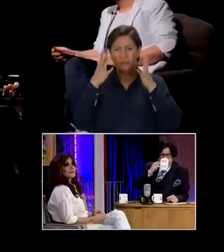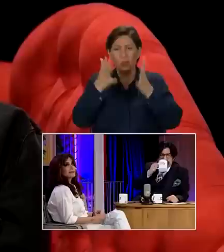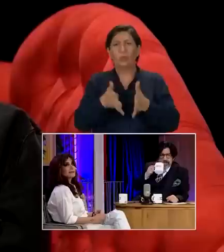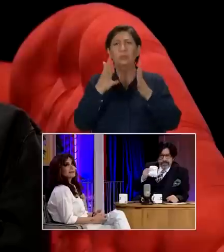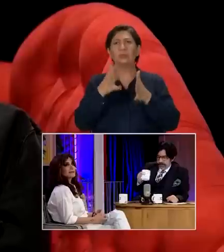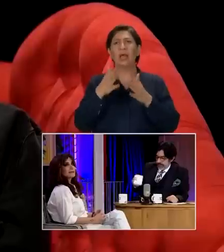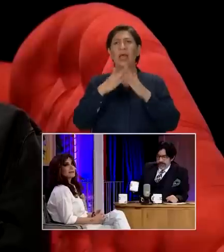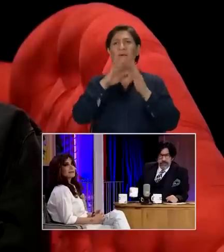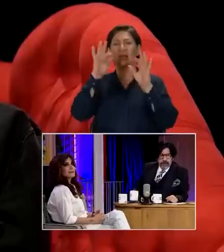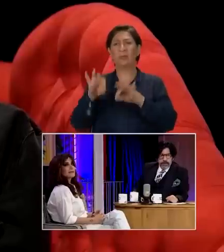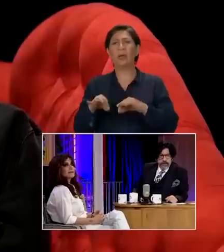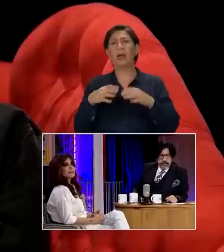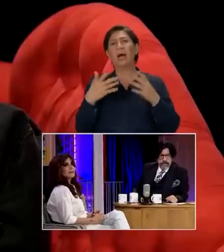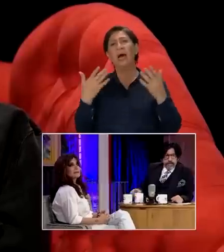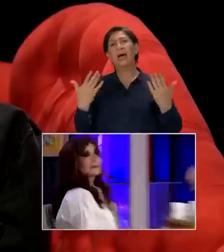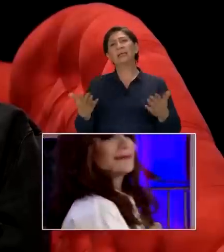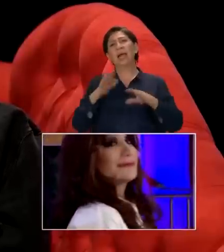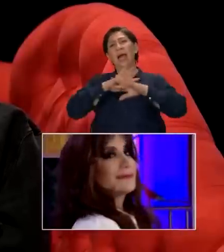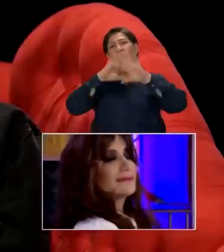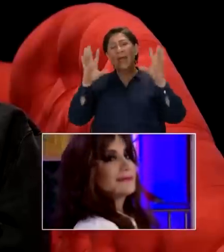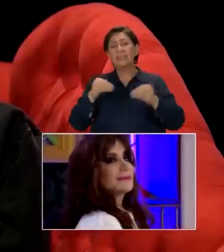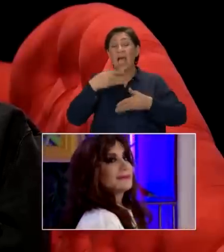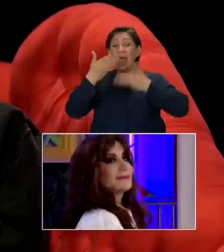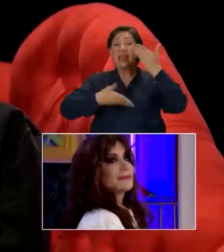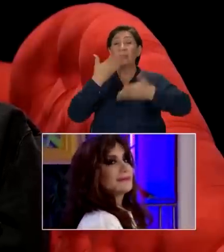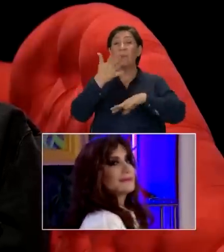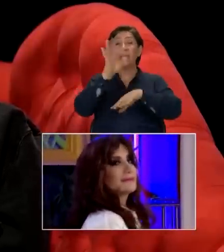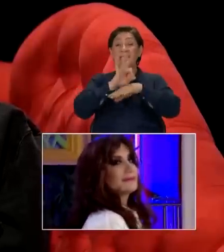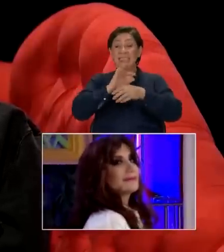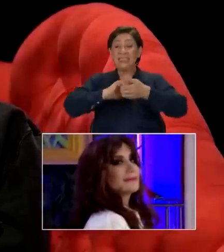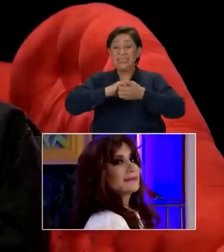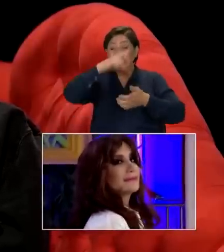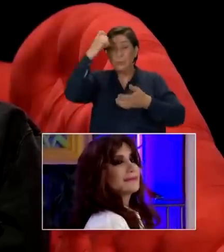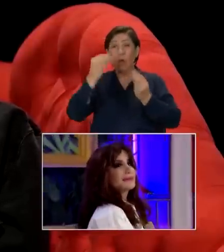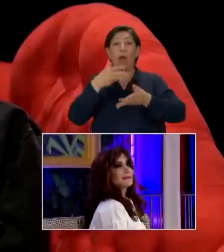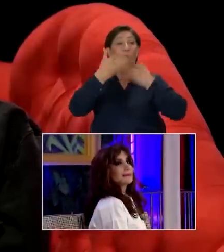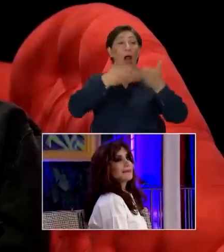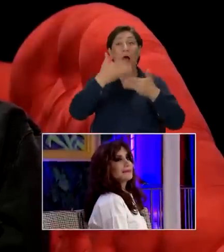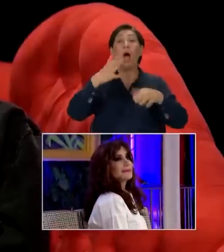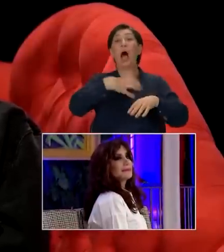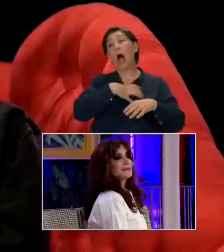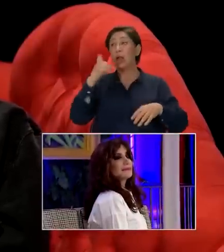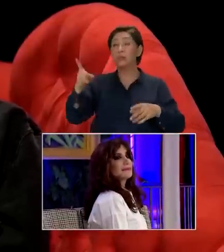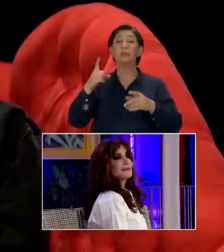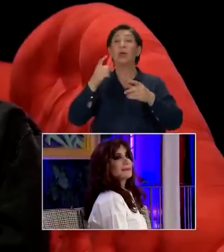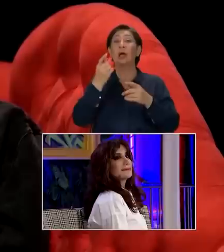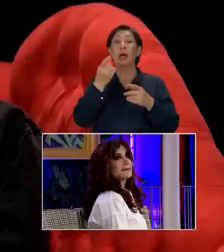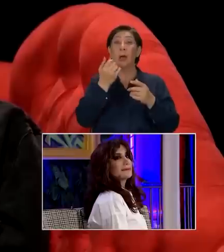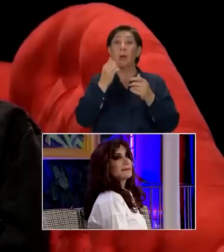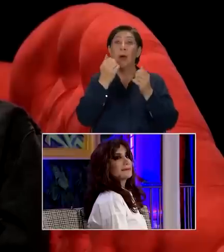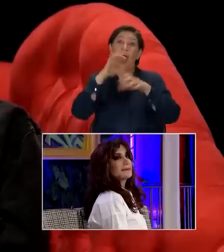biriyim yani. Eve geliyorum diyorum ki artık böyle her şeyini herkese anlatma. 5 dakikada samimi oluyorsun, anlatıyorsun halanın işte bu